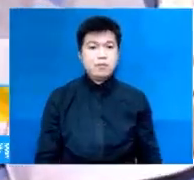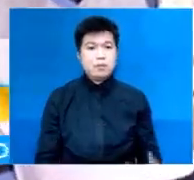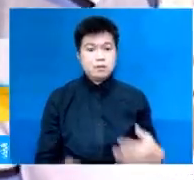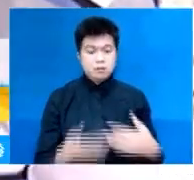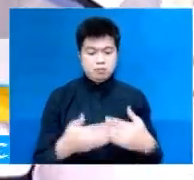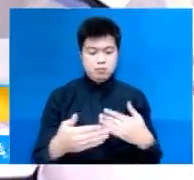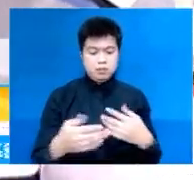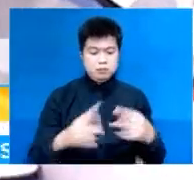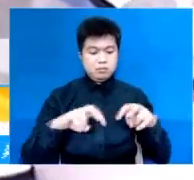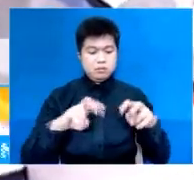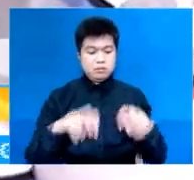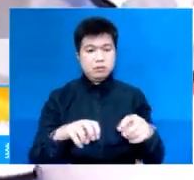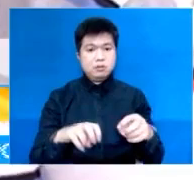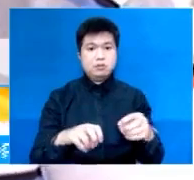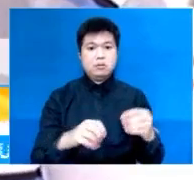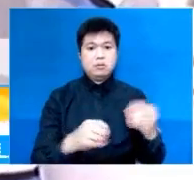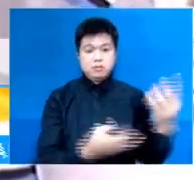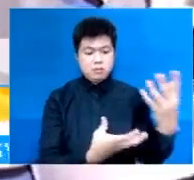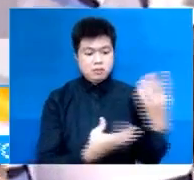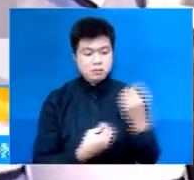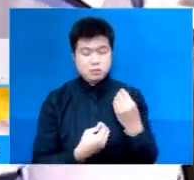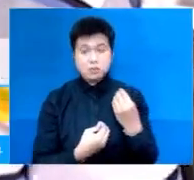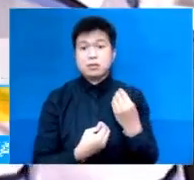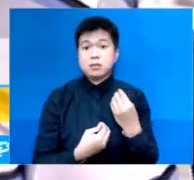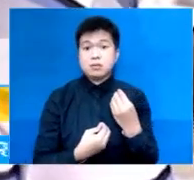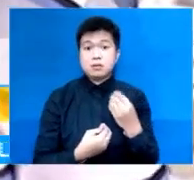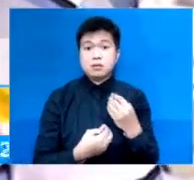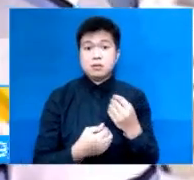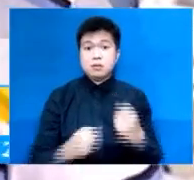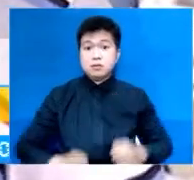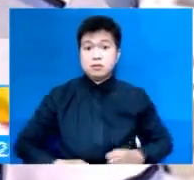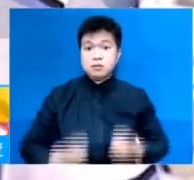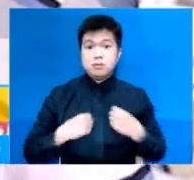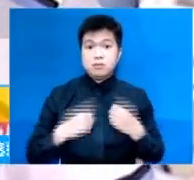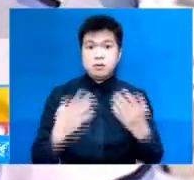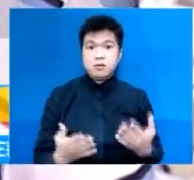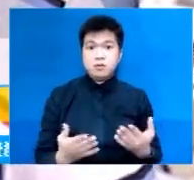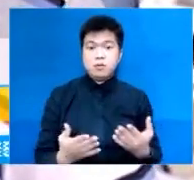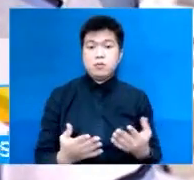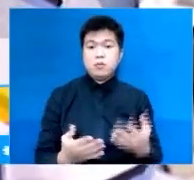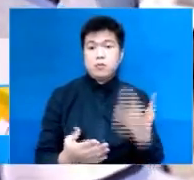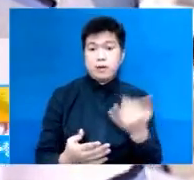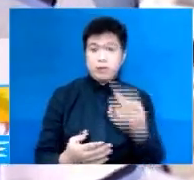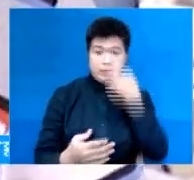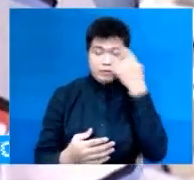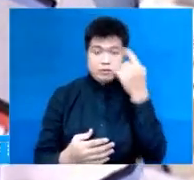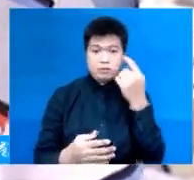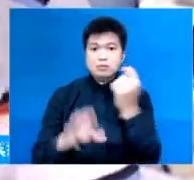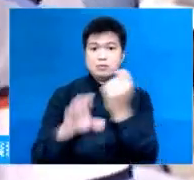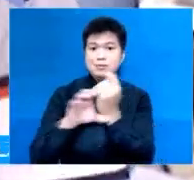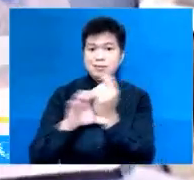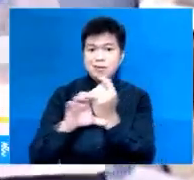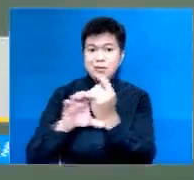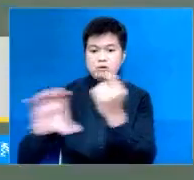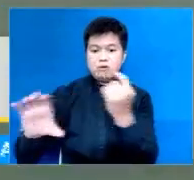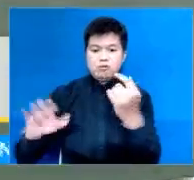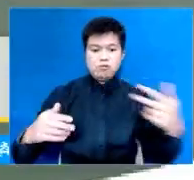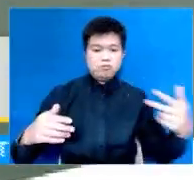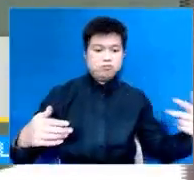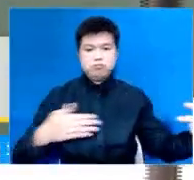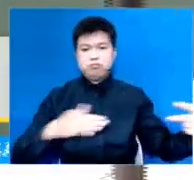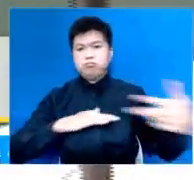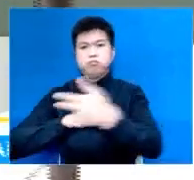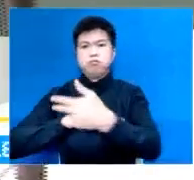the survivors and yung nakakita, yeah, it was really because of that counterflowing vehicle that caused the collapse of the bridge. Dump